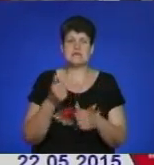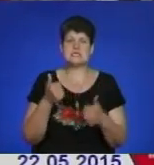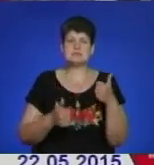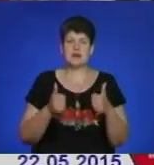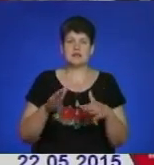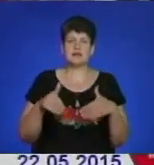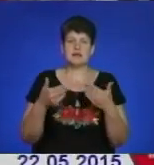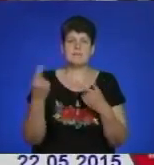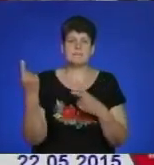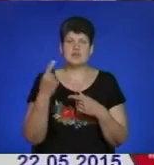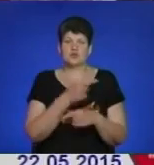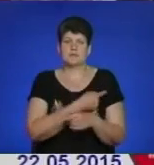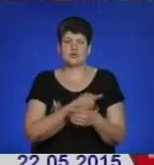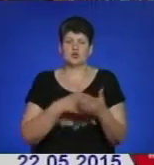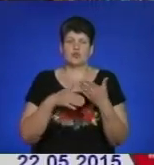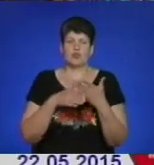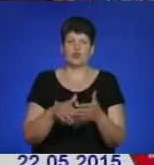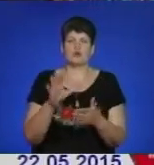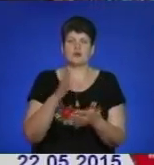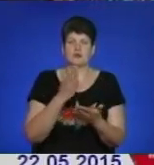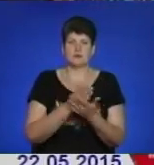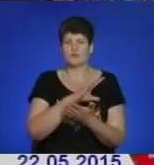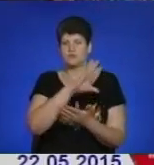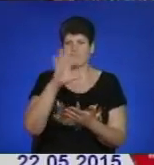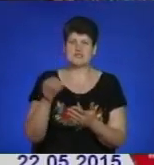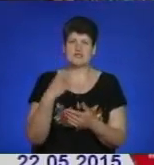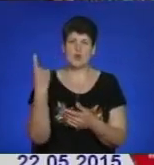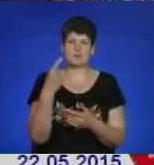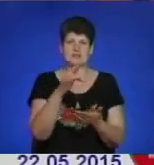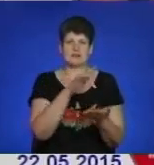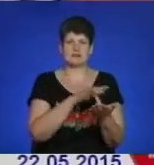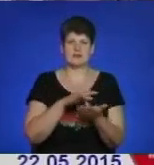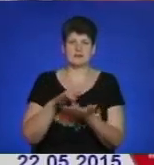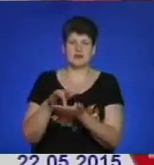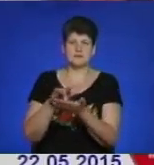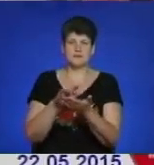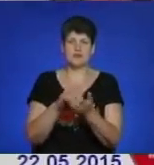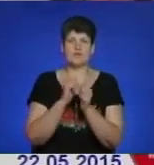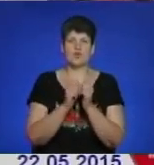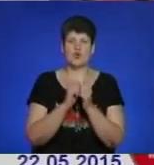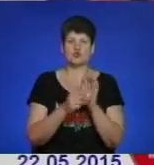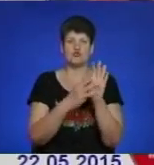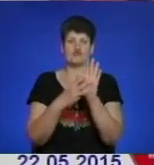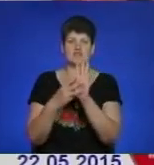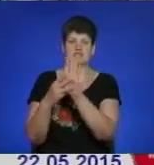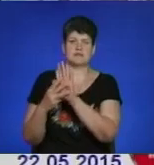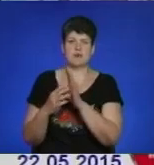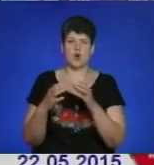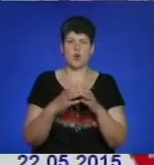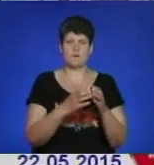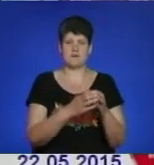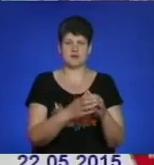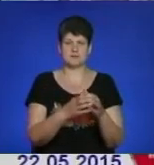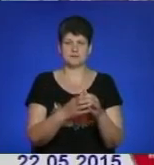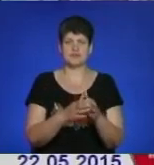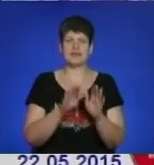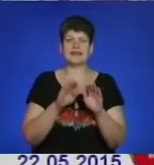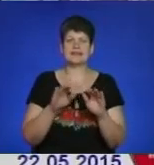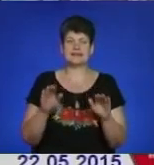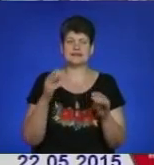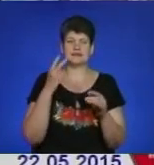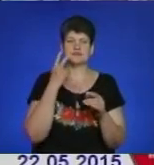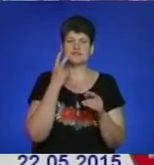викликів. І повірте, що рано чи пізно війна закінчиться, і ми бажаємо і хочемо, щоб вона якомога швидше